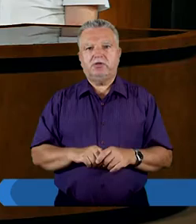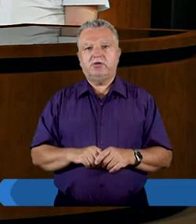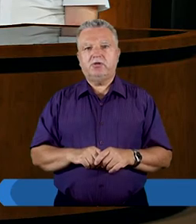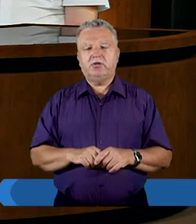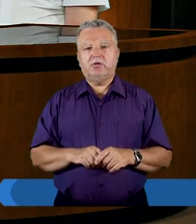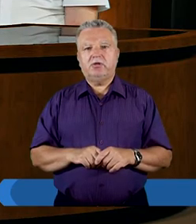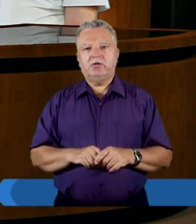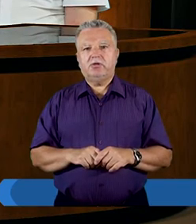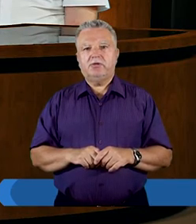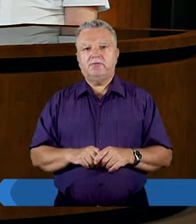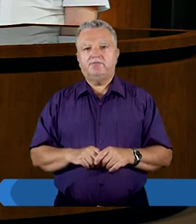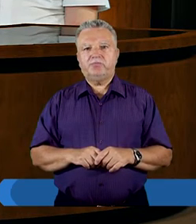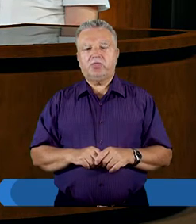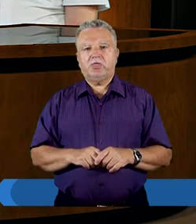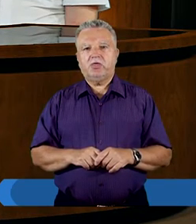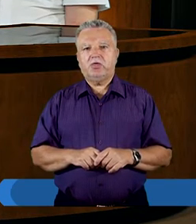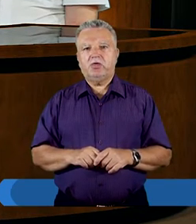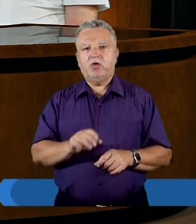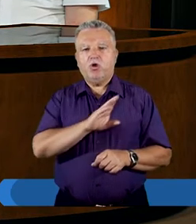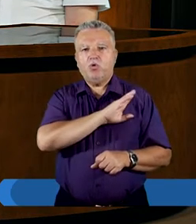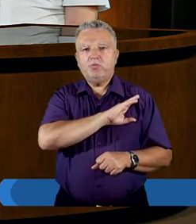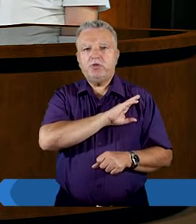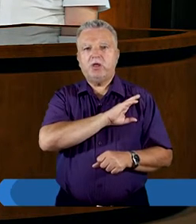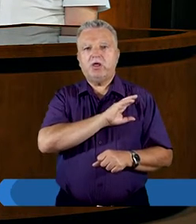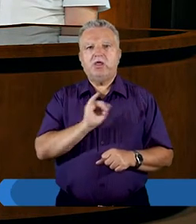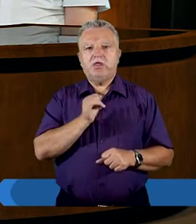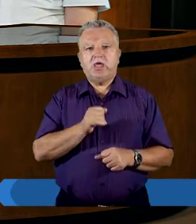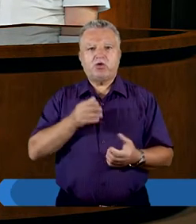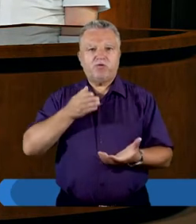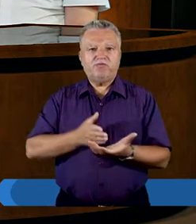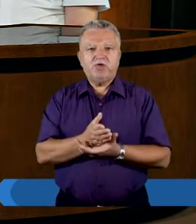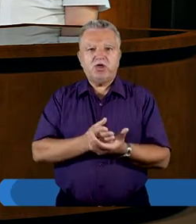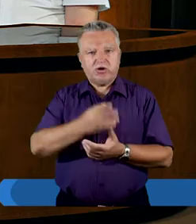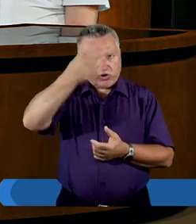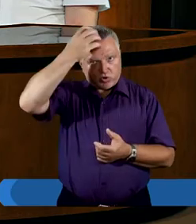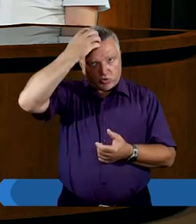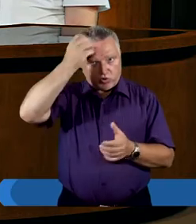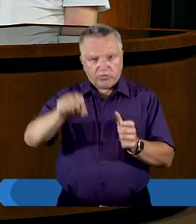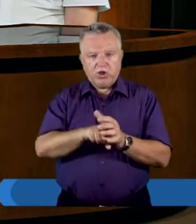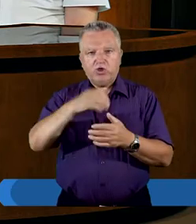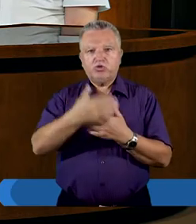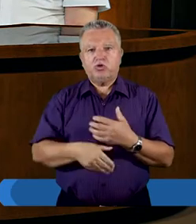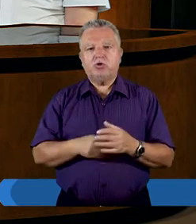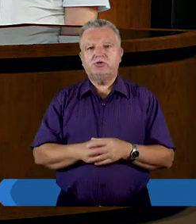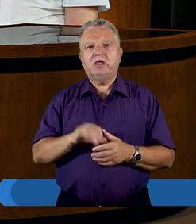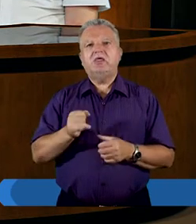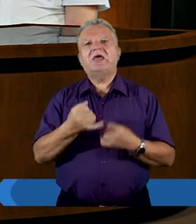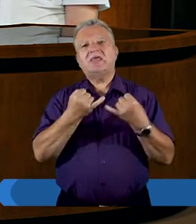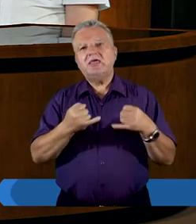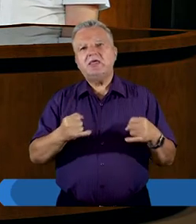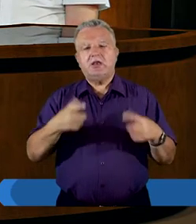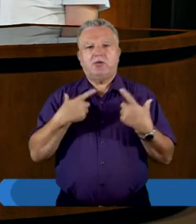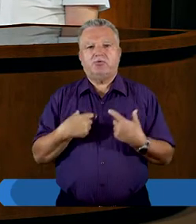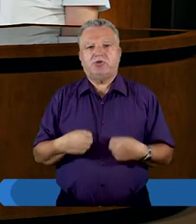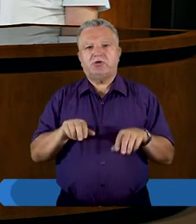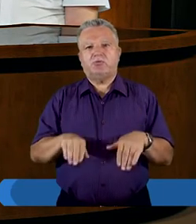ginie jako ktoś, kto jest wierny królowi do samego końca. Jakie inne postaci moglibyśmy